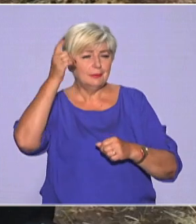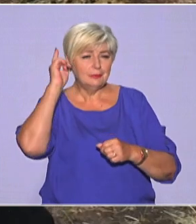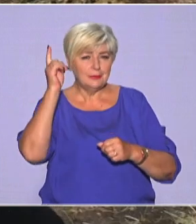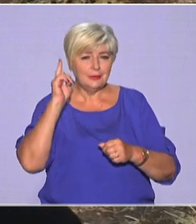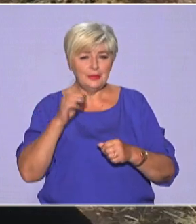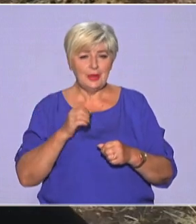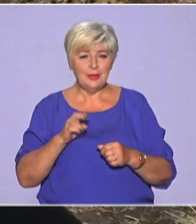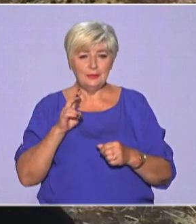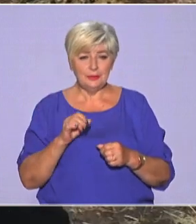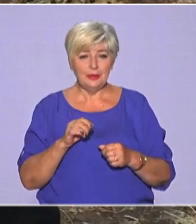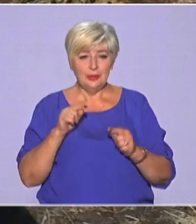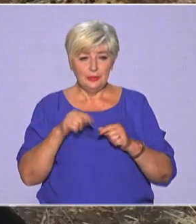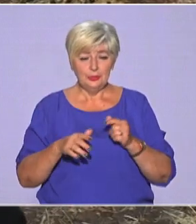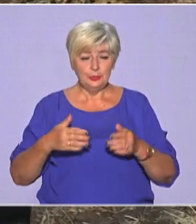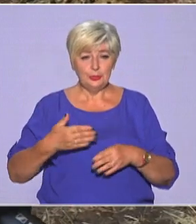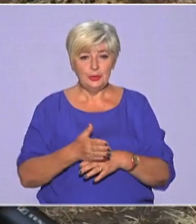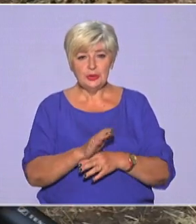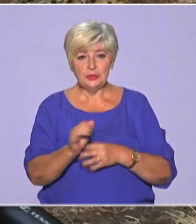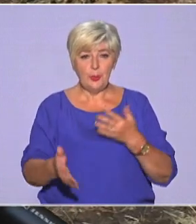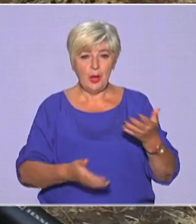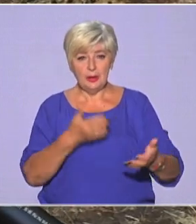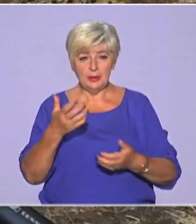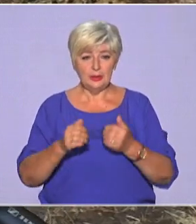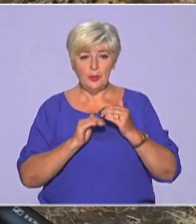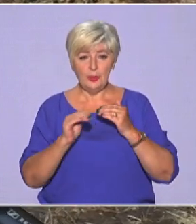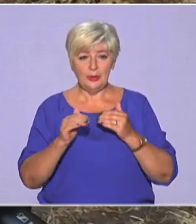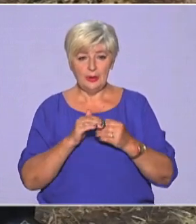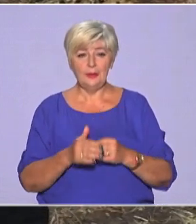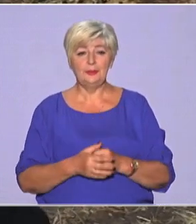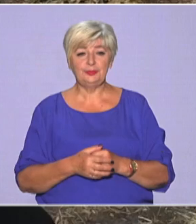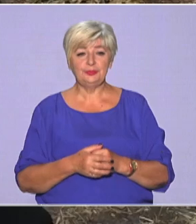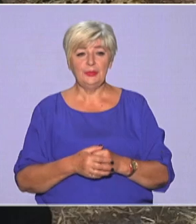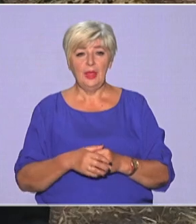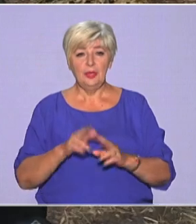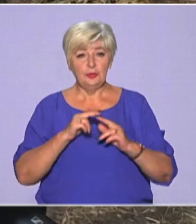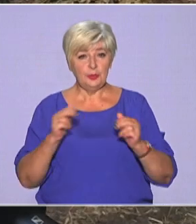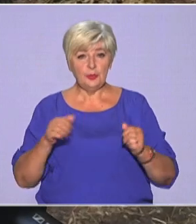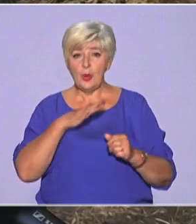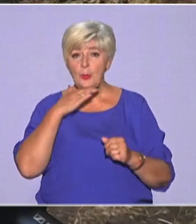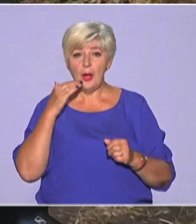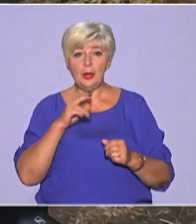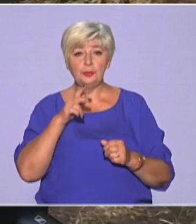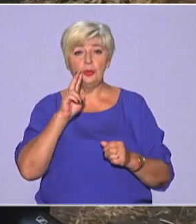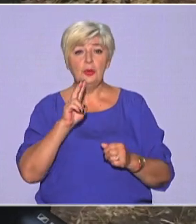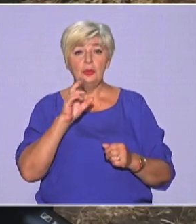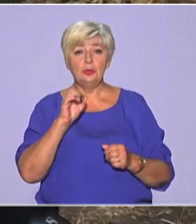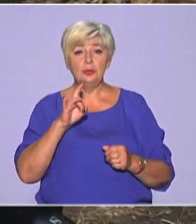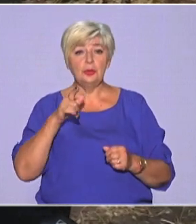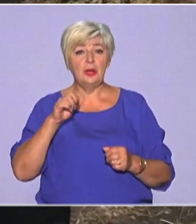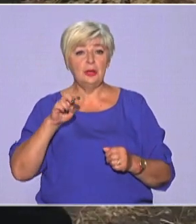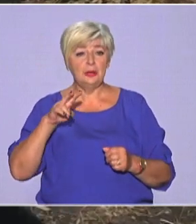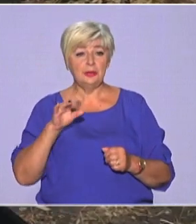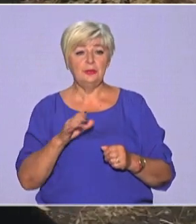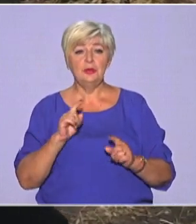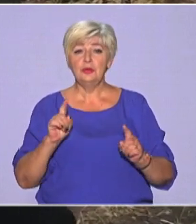там полишалися. Тож розпахані поля. Взагалі Дніпропетровщина, вона славиться своїми курганами. Тобто, знаєте, щоб дозвілля і для дітей було